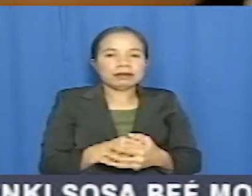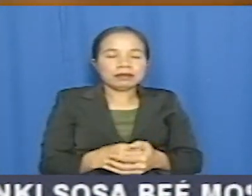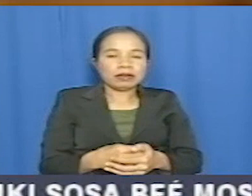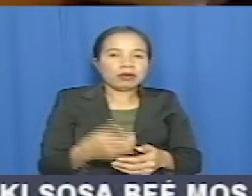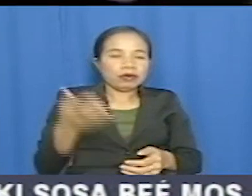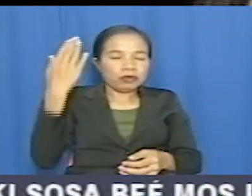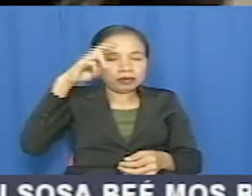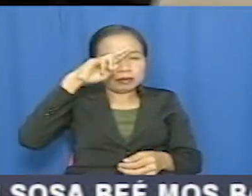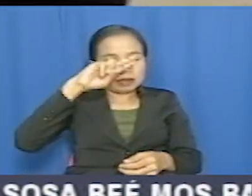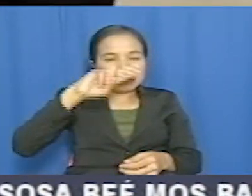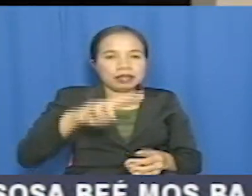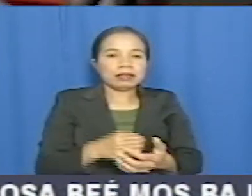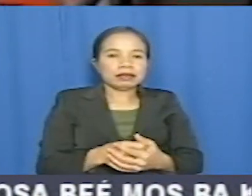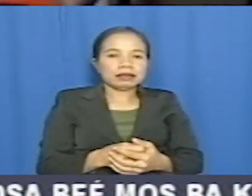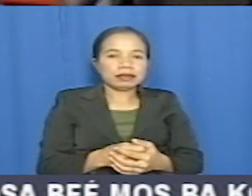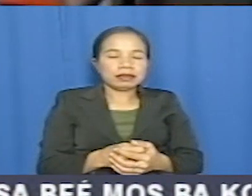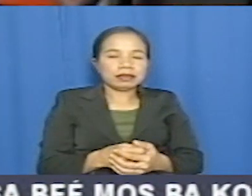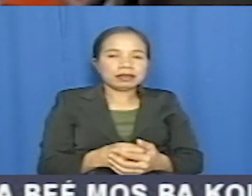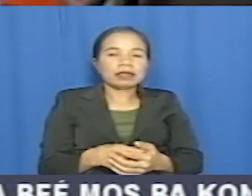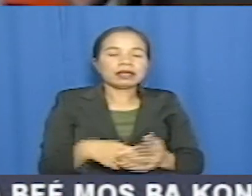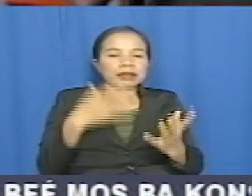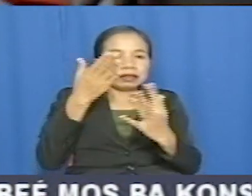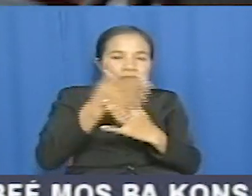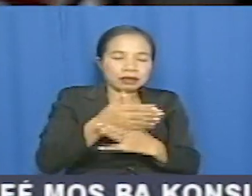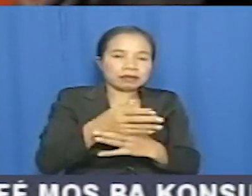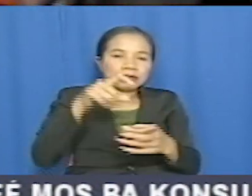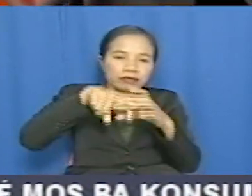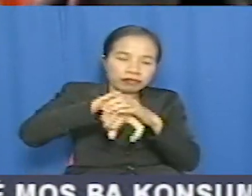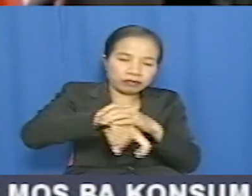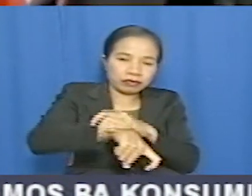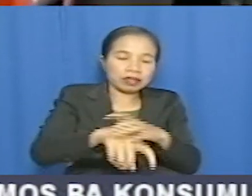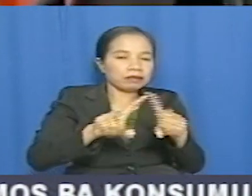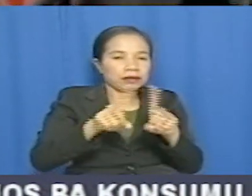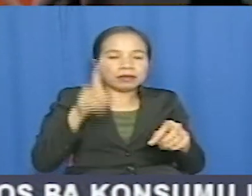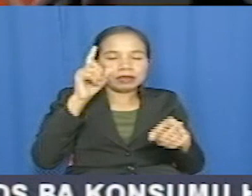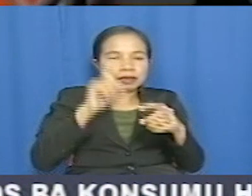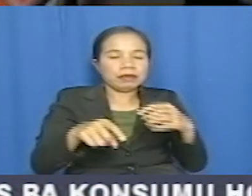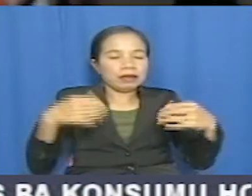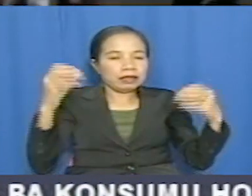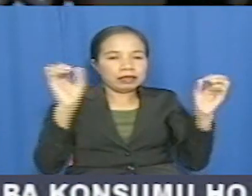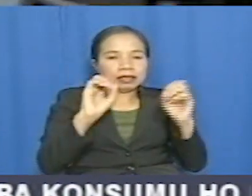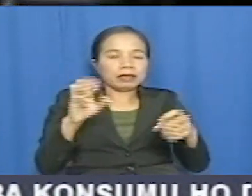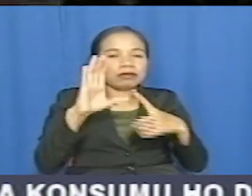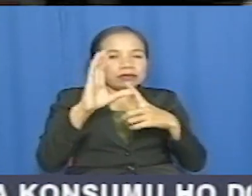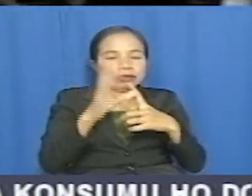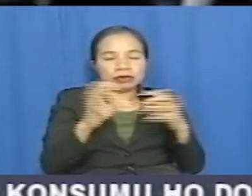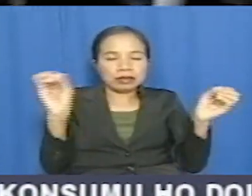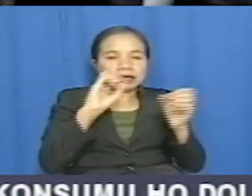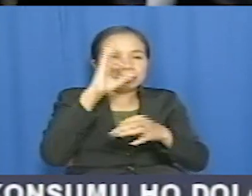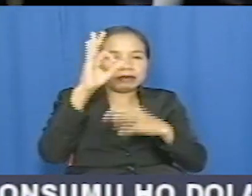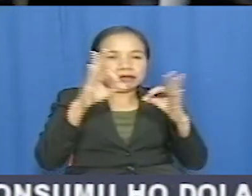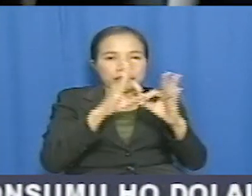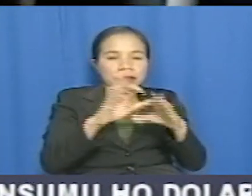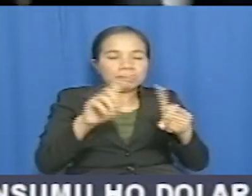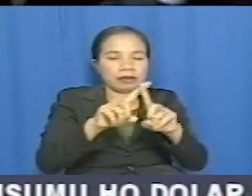tama sira halu perfurasaun sira tama det e fura de tamba sira la iha la bela iha lisa ni depois sira la iha fiar ma beha